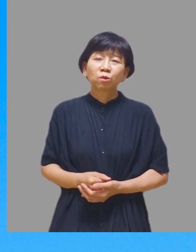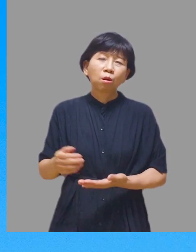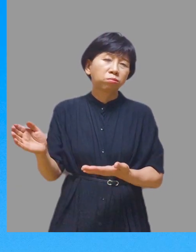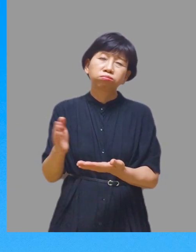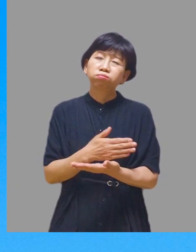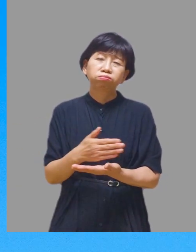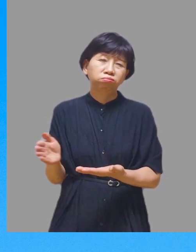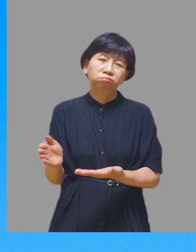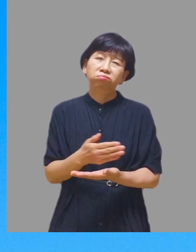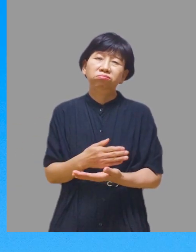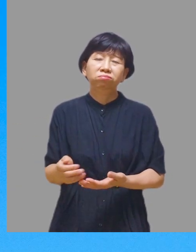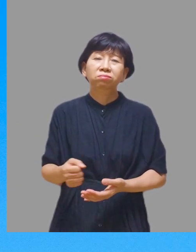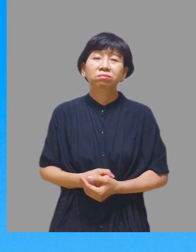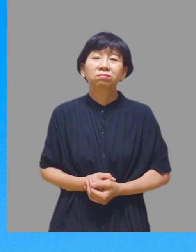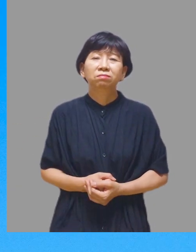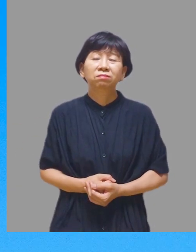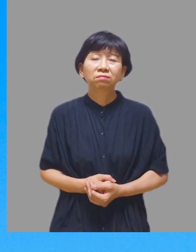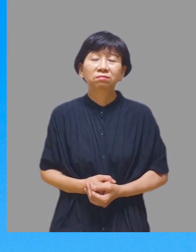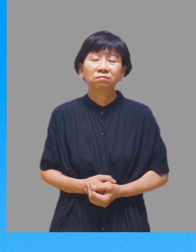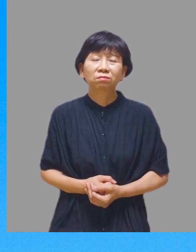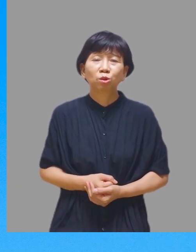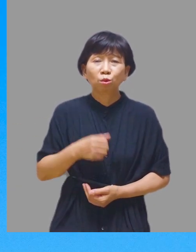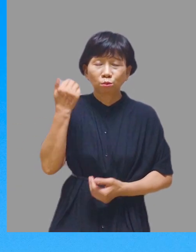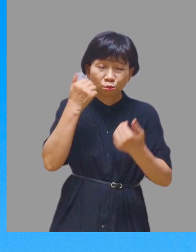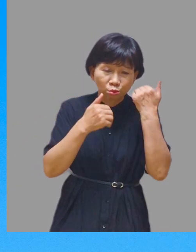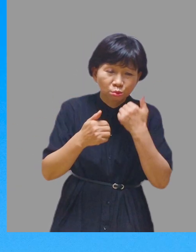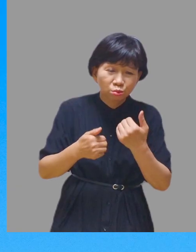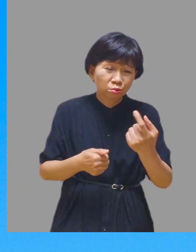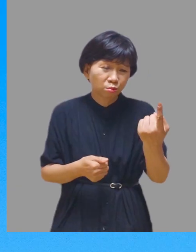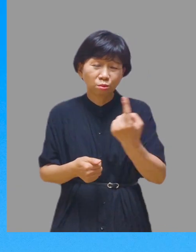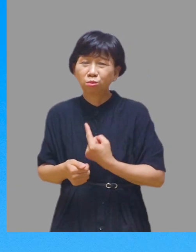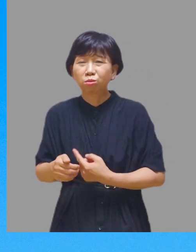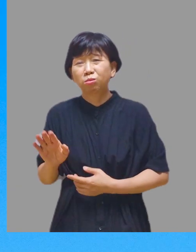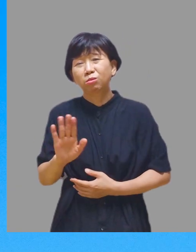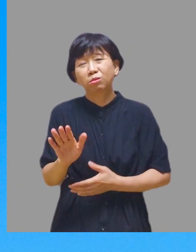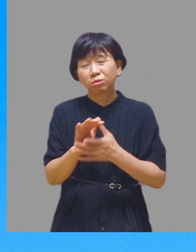아무도 나서지 않습니다.